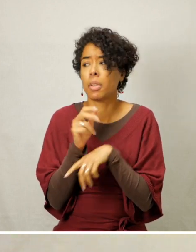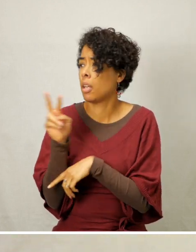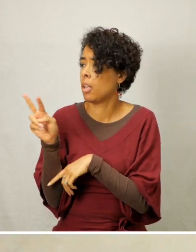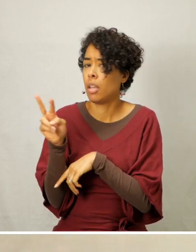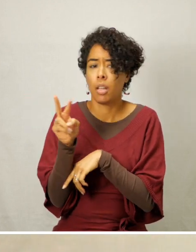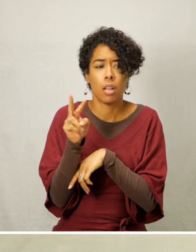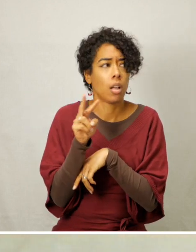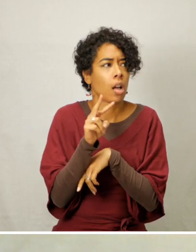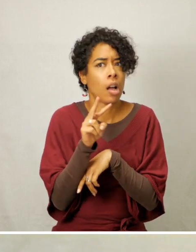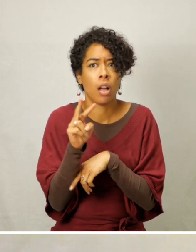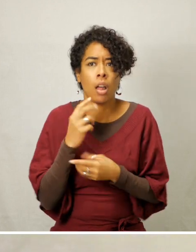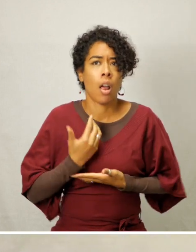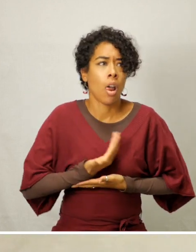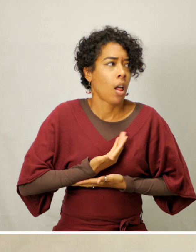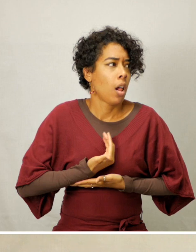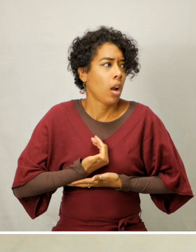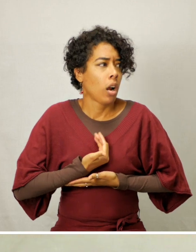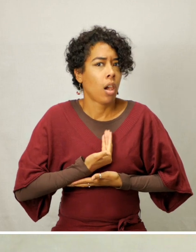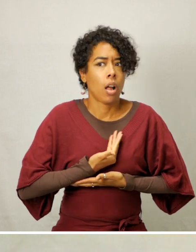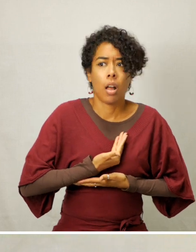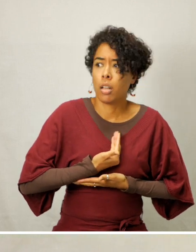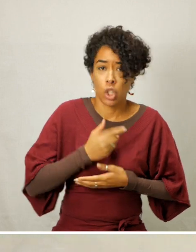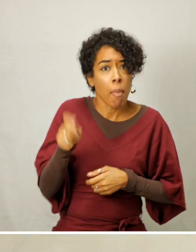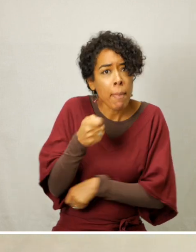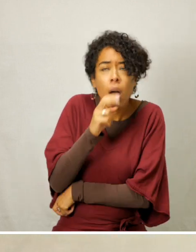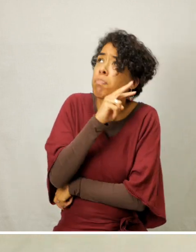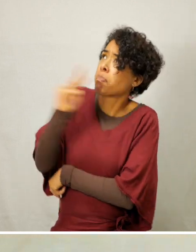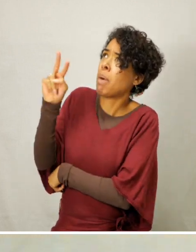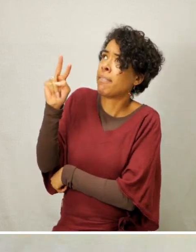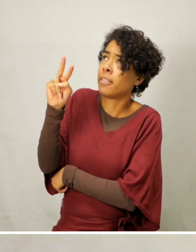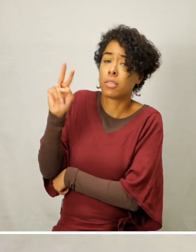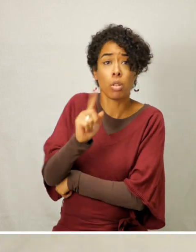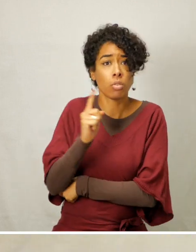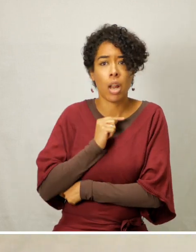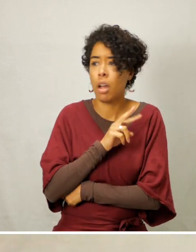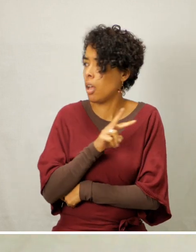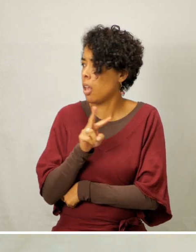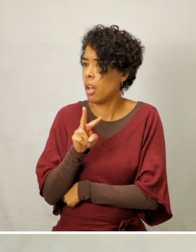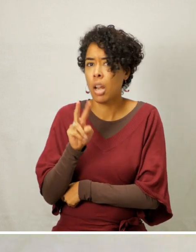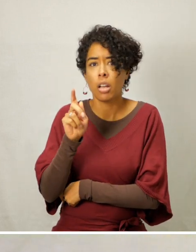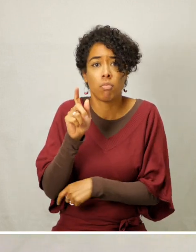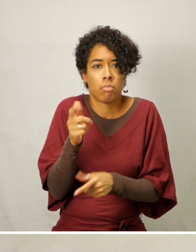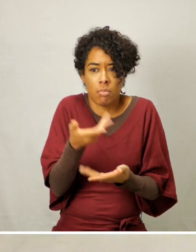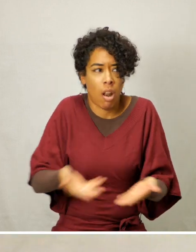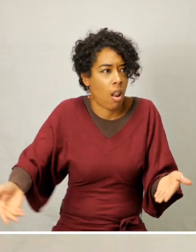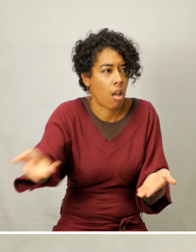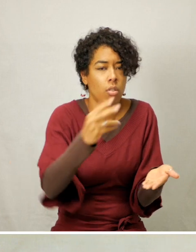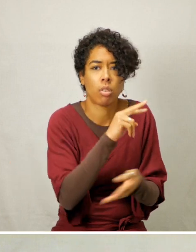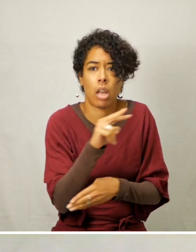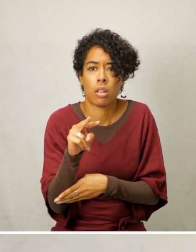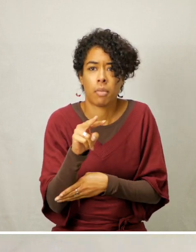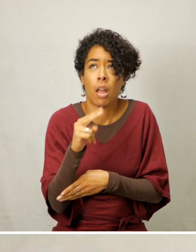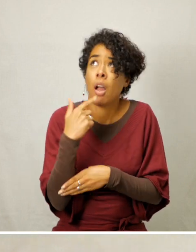lieu de rester fixé sur ce que dit la parole, tu vas fixer tes regards tout d'un coup sur ce qui se passe dans le naturel. Et en fait, ça